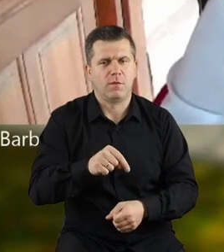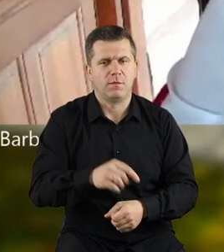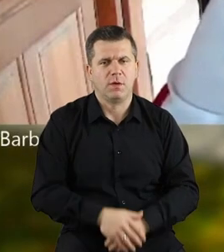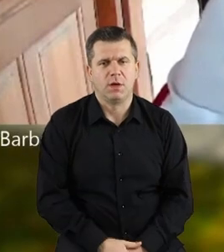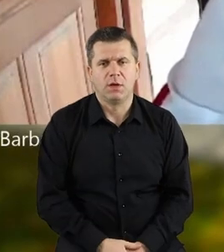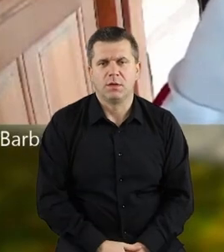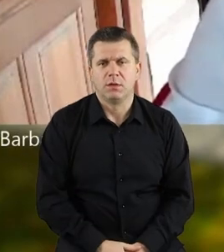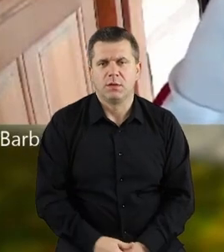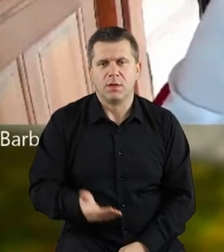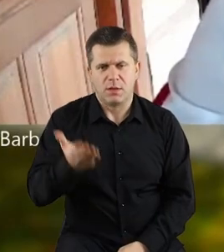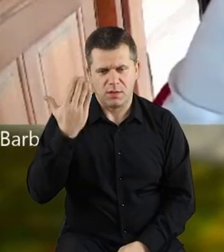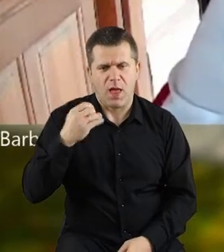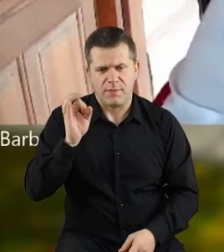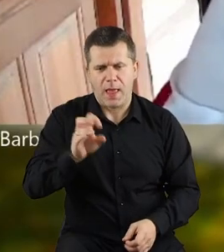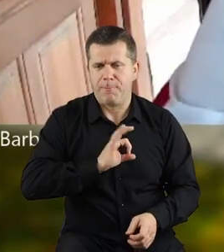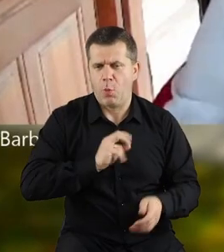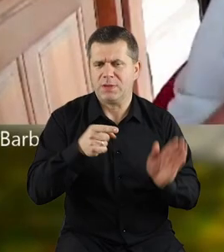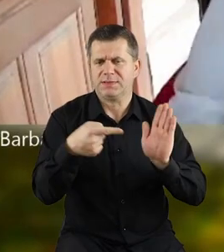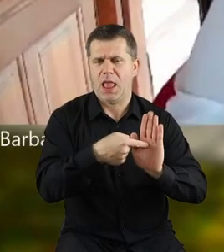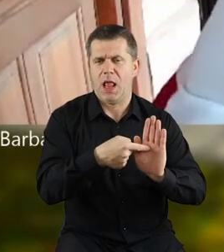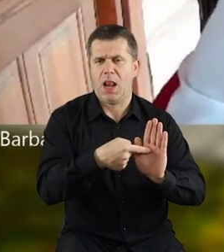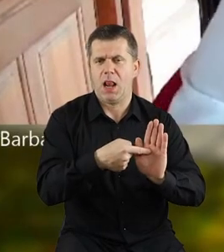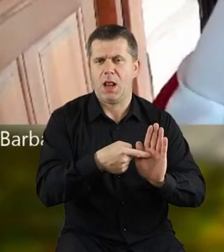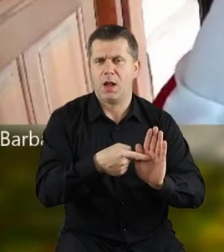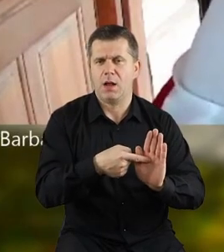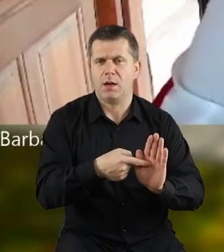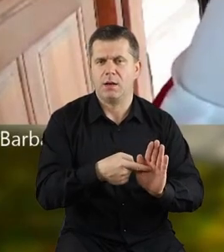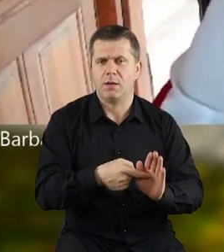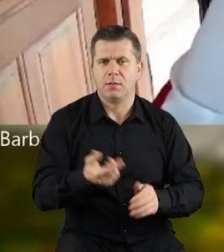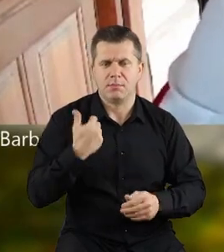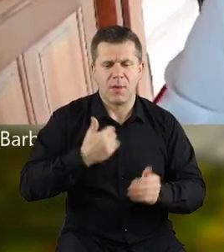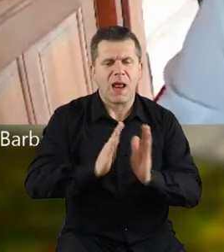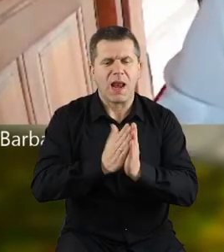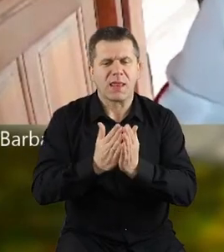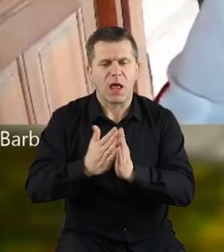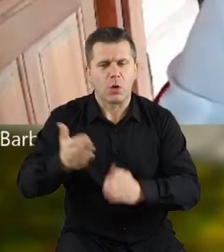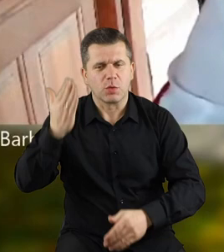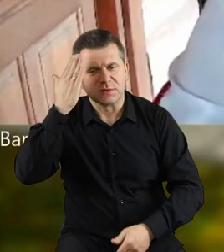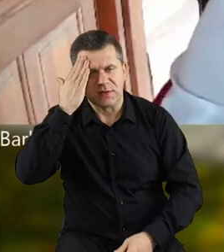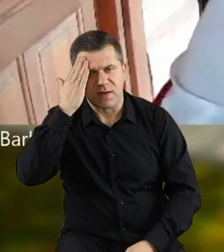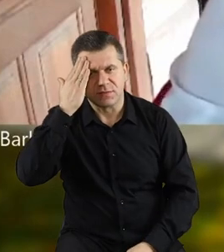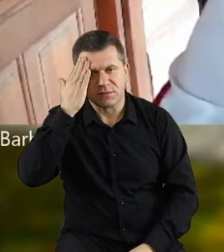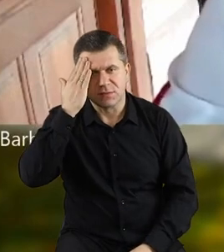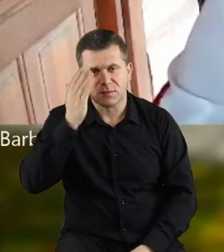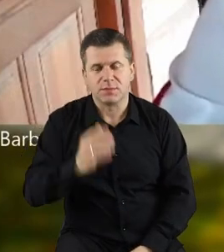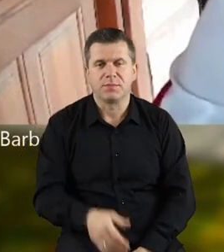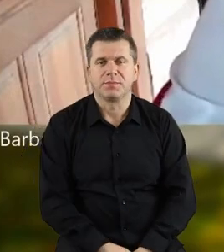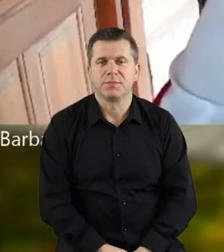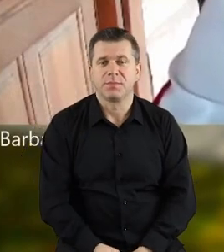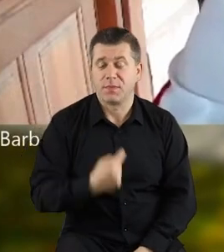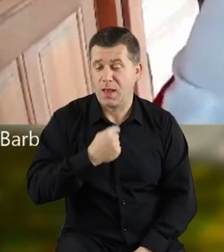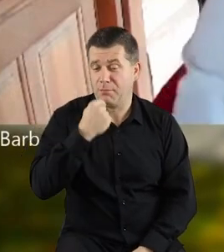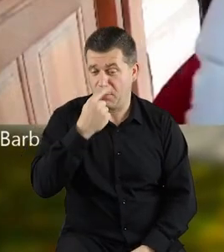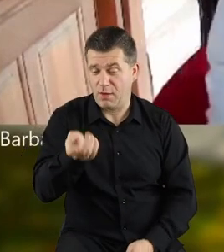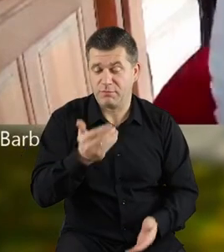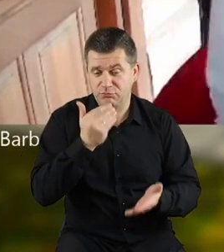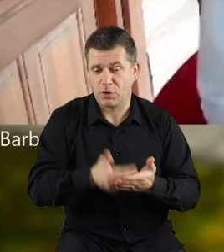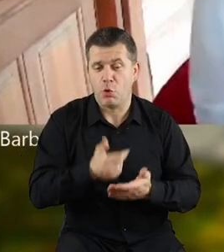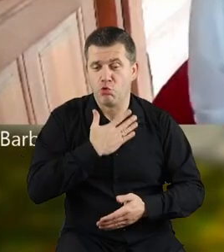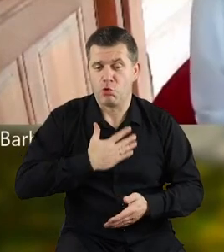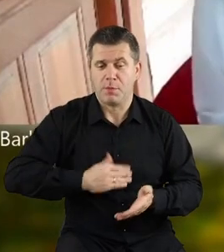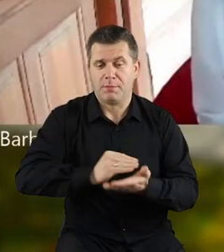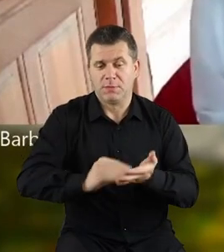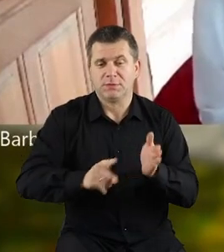I taki sobie kiedyś już postawiłam cel, także jako literaturoznawca. A więc powiem